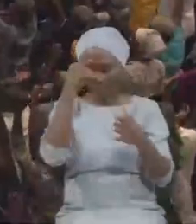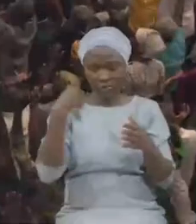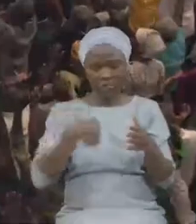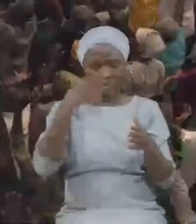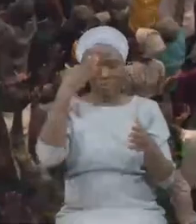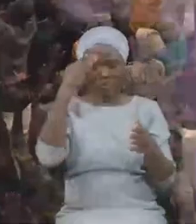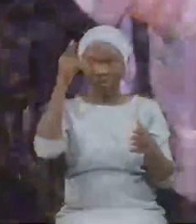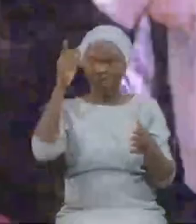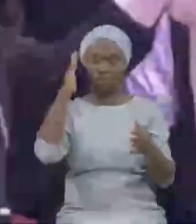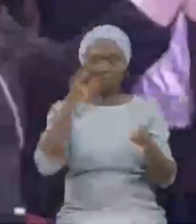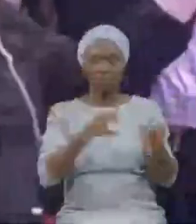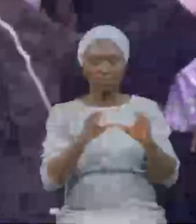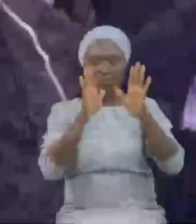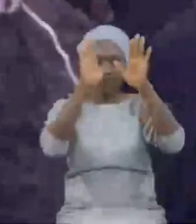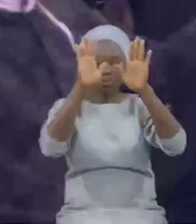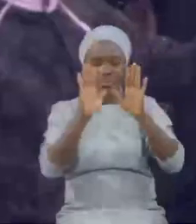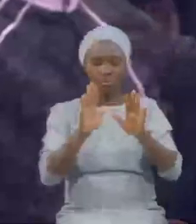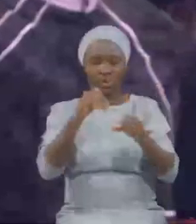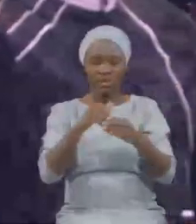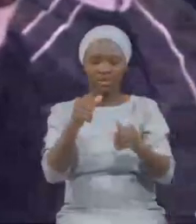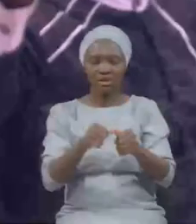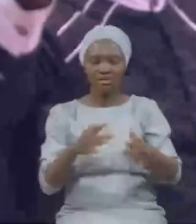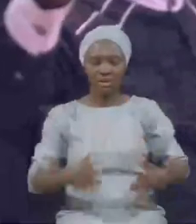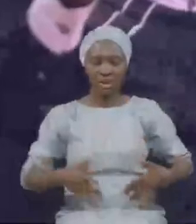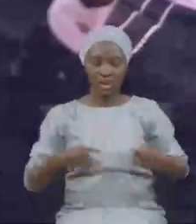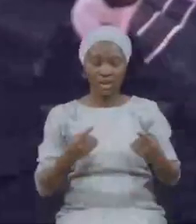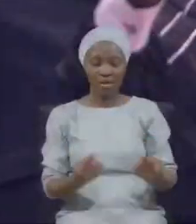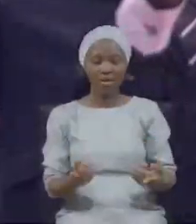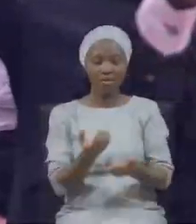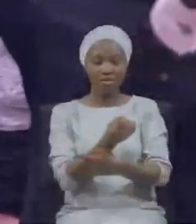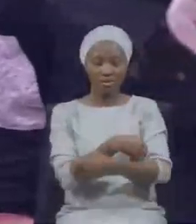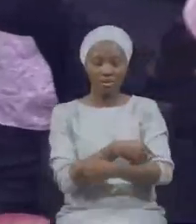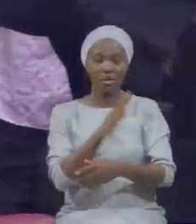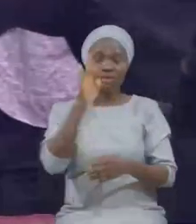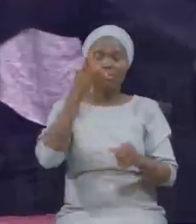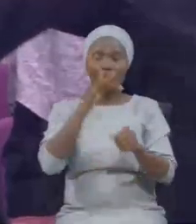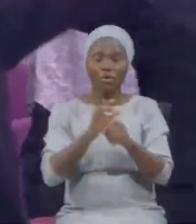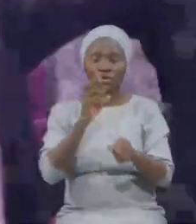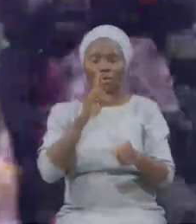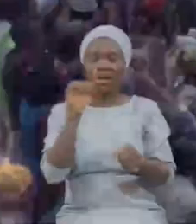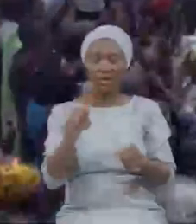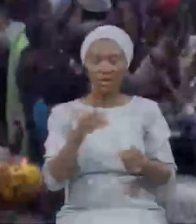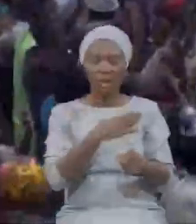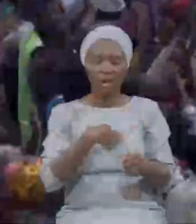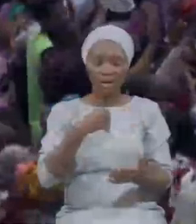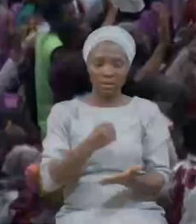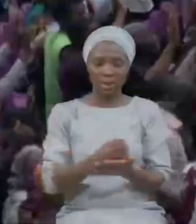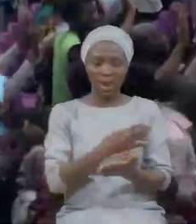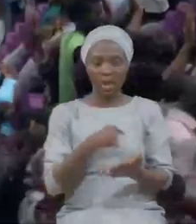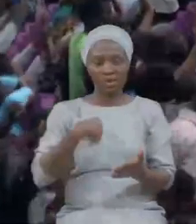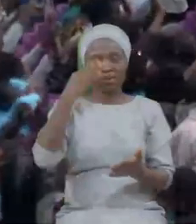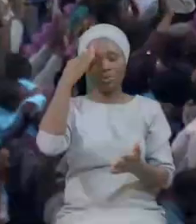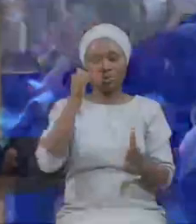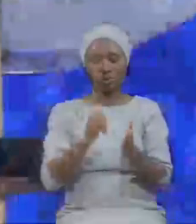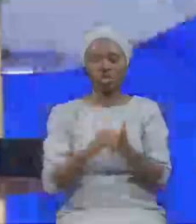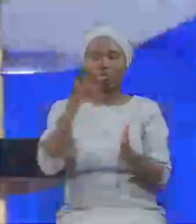nous savons que tu feras des prodiges dans toute vie ce jour. Tes promesses sont oui et amen. Nous savons que tu